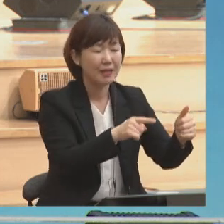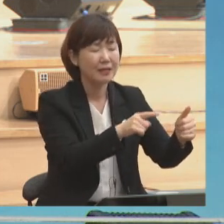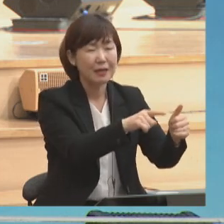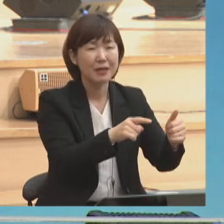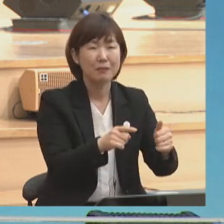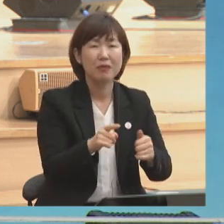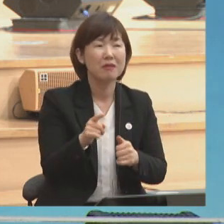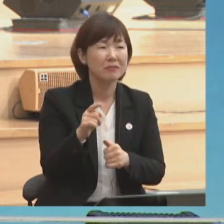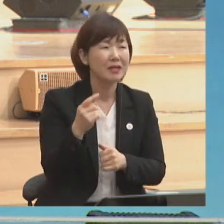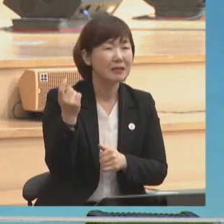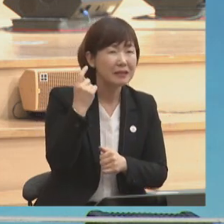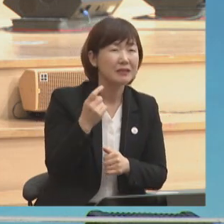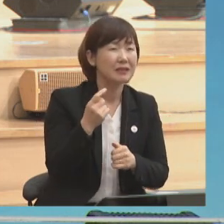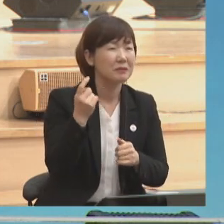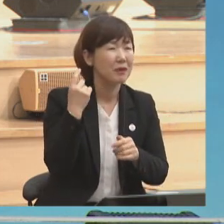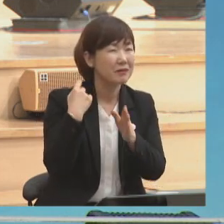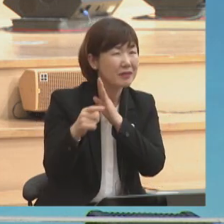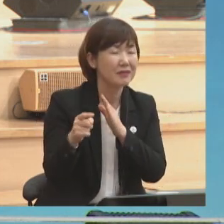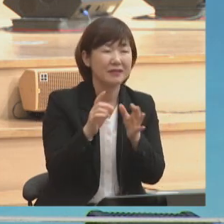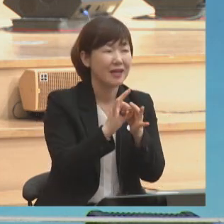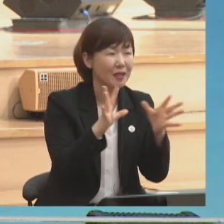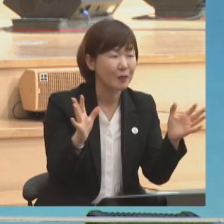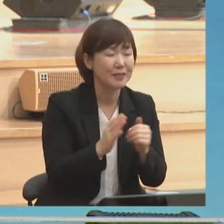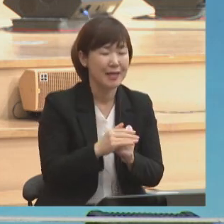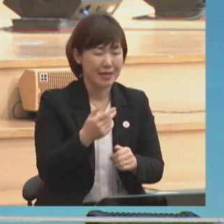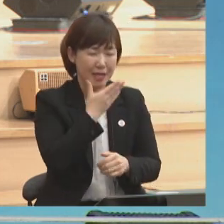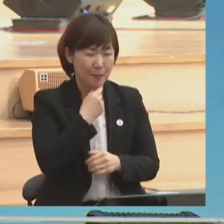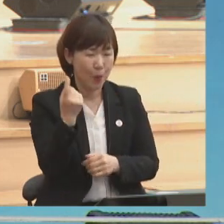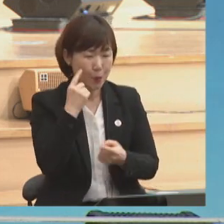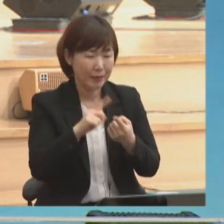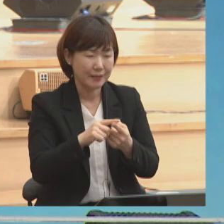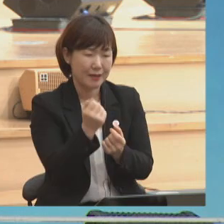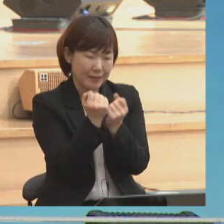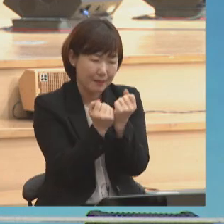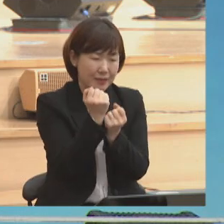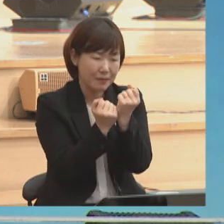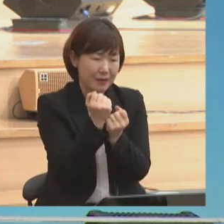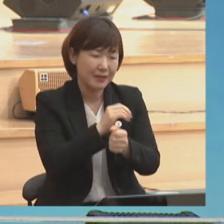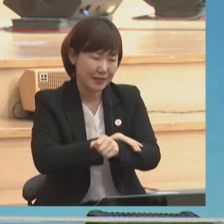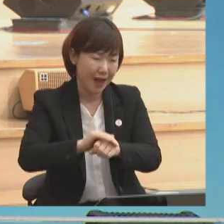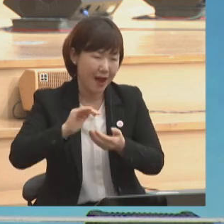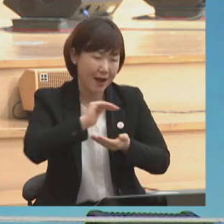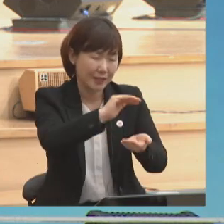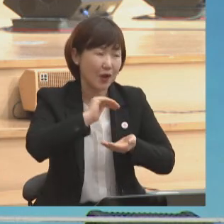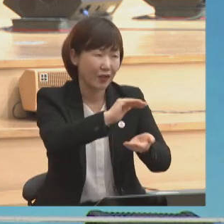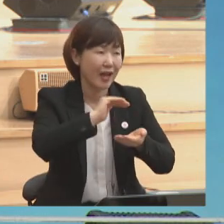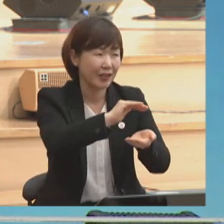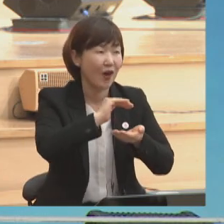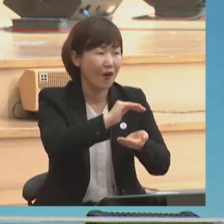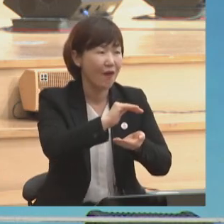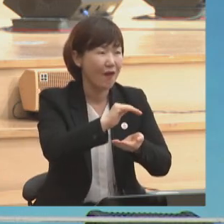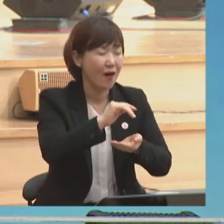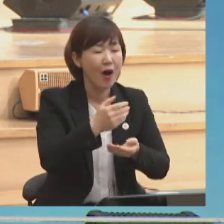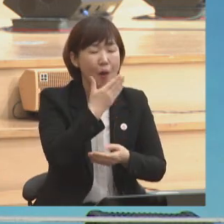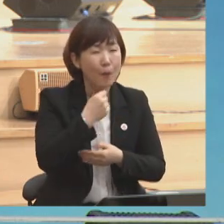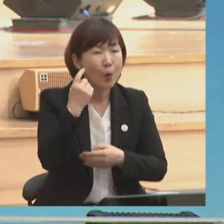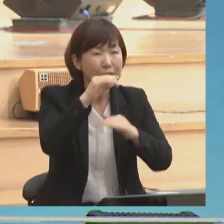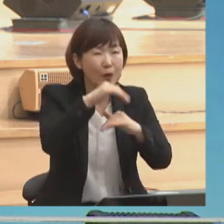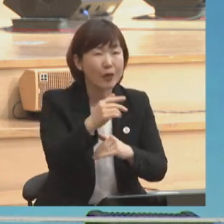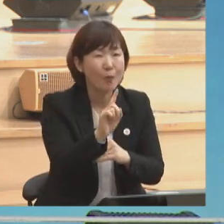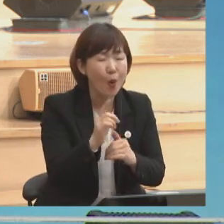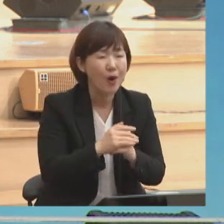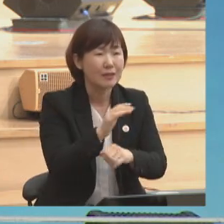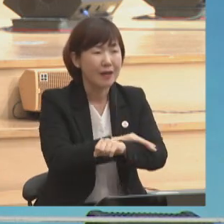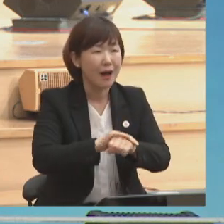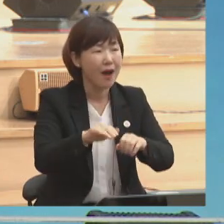간에 복음을 이렇게 잘 설명해내는 걸 전도라고 그렇게 생각하는 사람도 있습니다. 그래서 잘 풀어내는 거예요. 복음의 내용을 잘